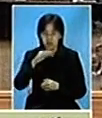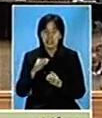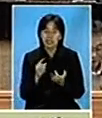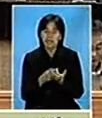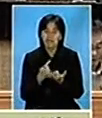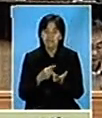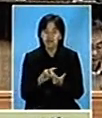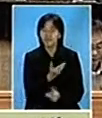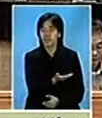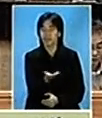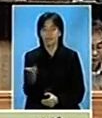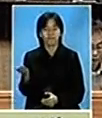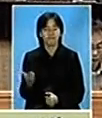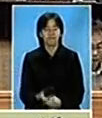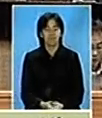นะ